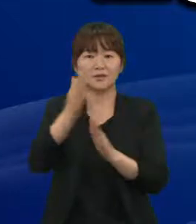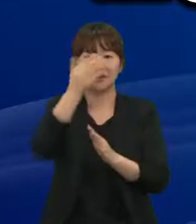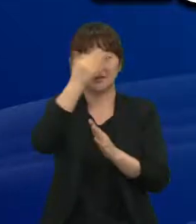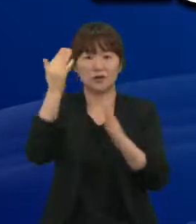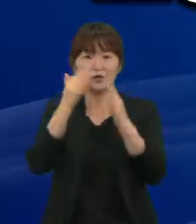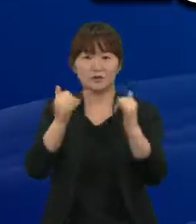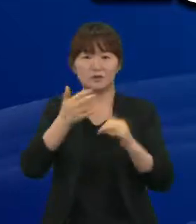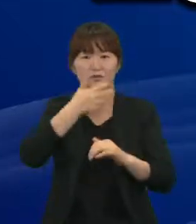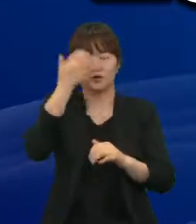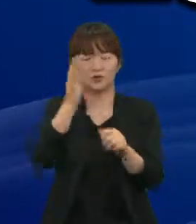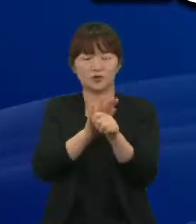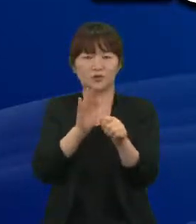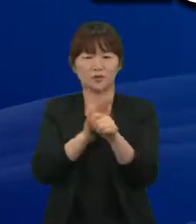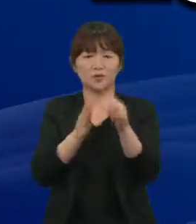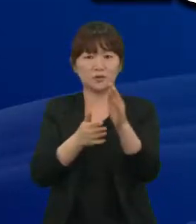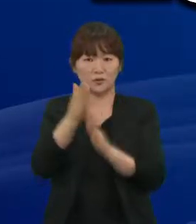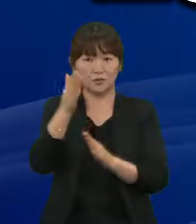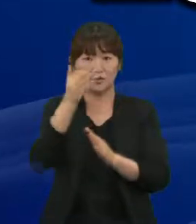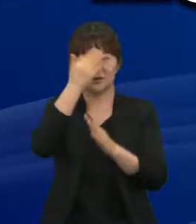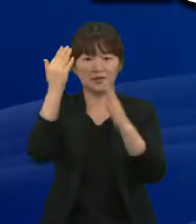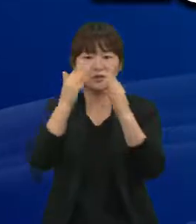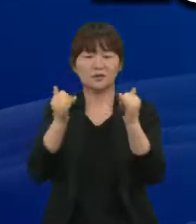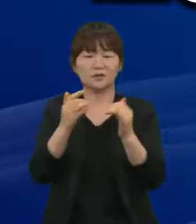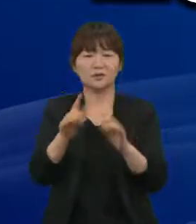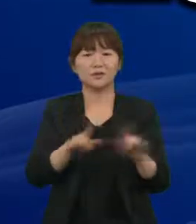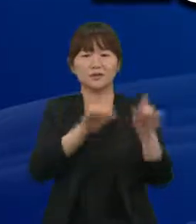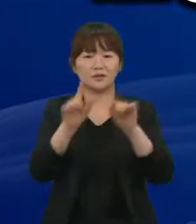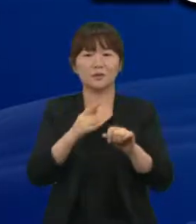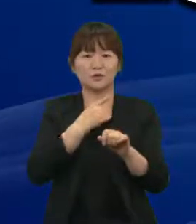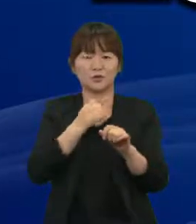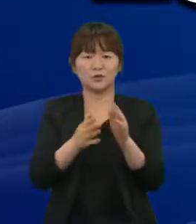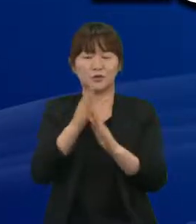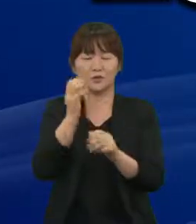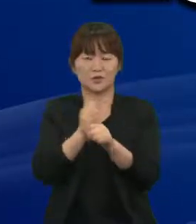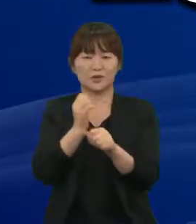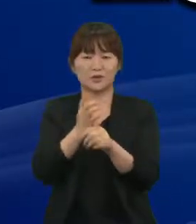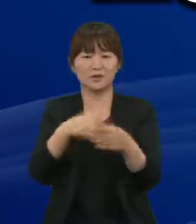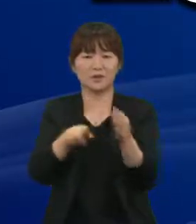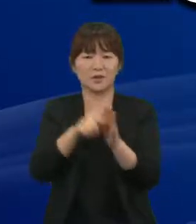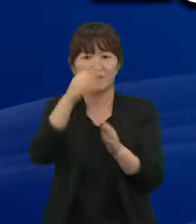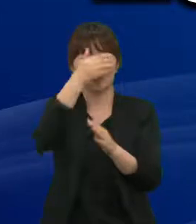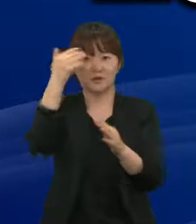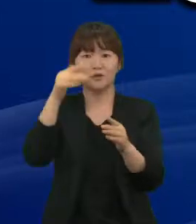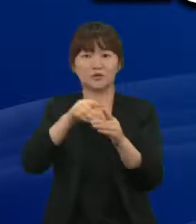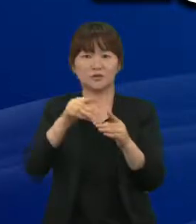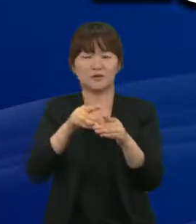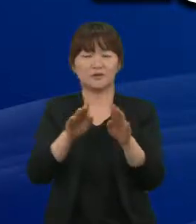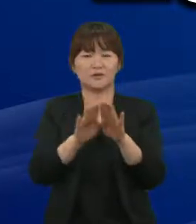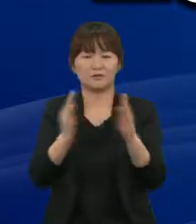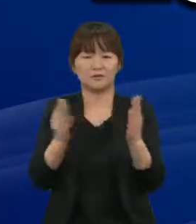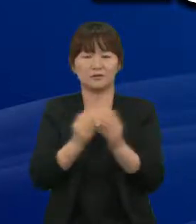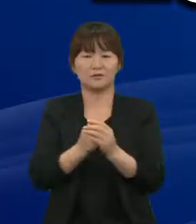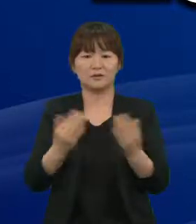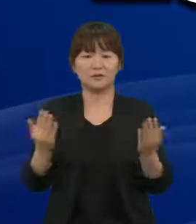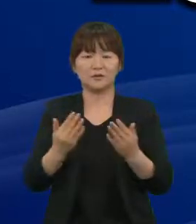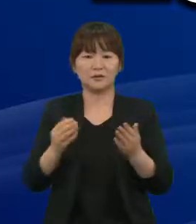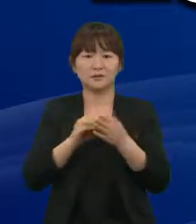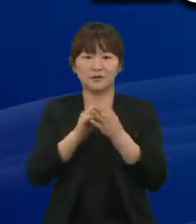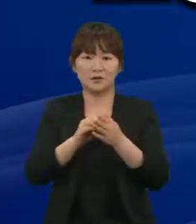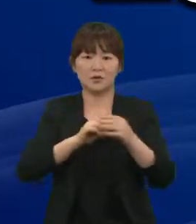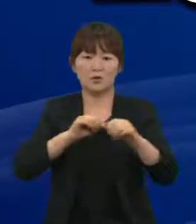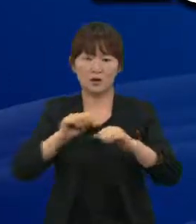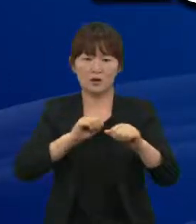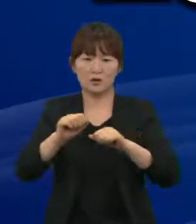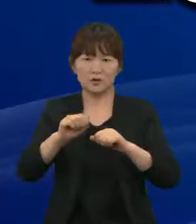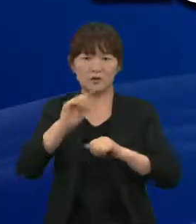포항시는 청년들의 꿈을 지원하는 도시, 청년이 살고 싶은 도시 만들기를 위해 청춘센터를 마련했습니다. 취직